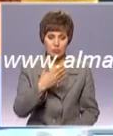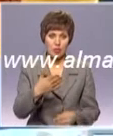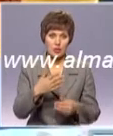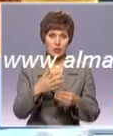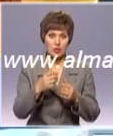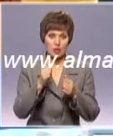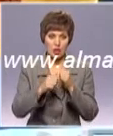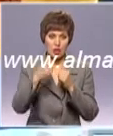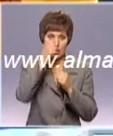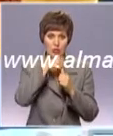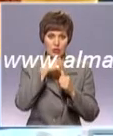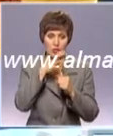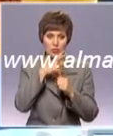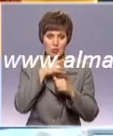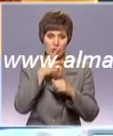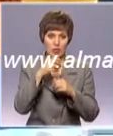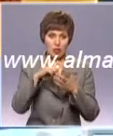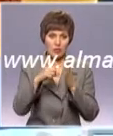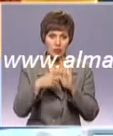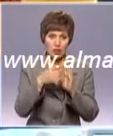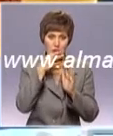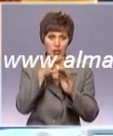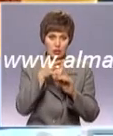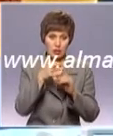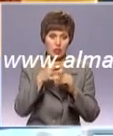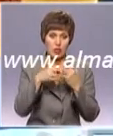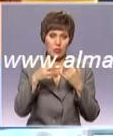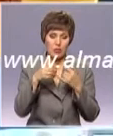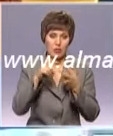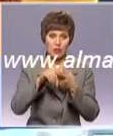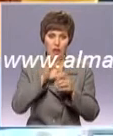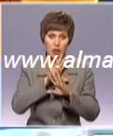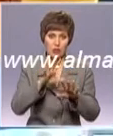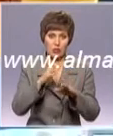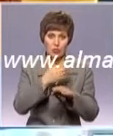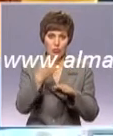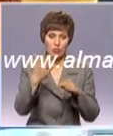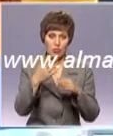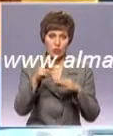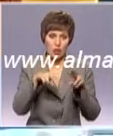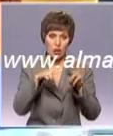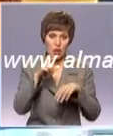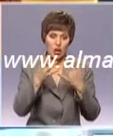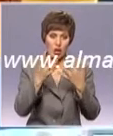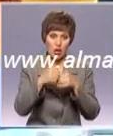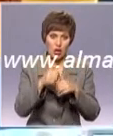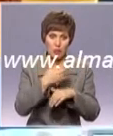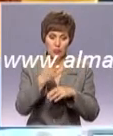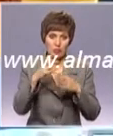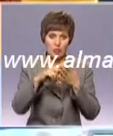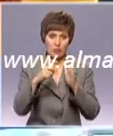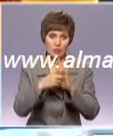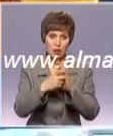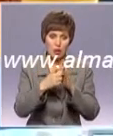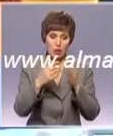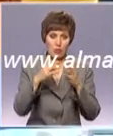мен шаршы метрмен айтпаймын. Деген оны тек қана құрылысшылар санайды. Біз тек қана пәтер басымен санаймыз.